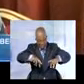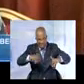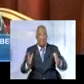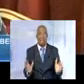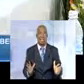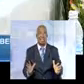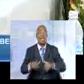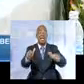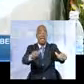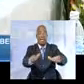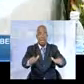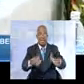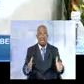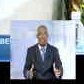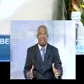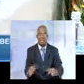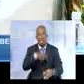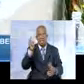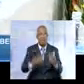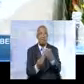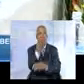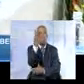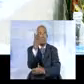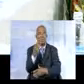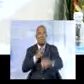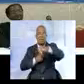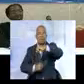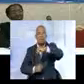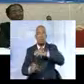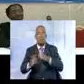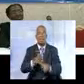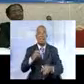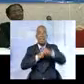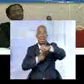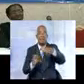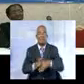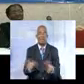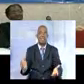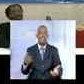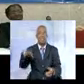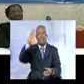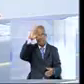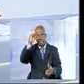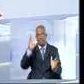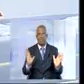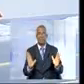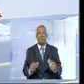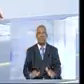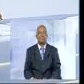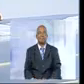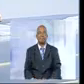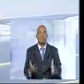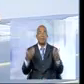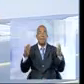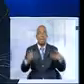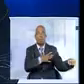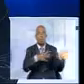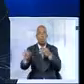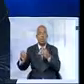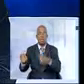questions relatives à la promotion, à la protection et à la défense des droits de l'homme. Et hors de